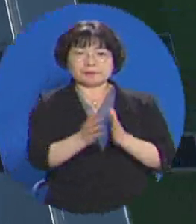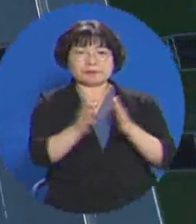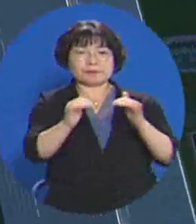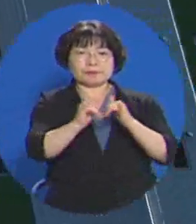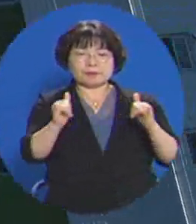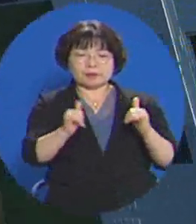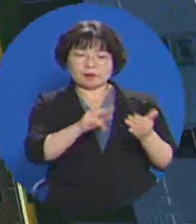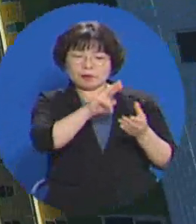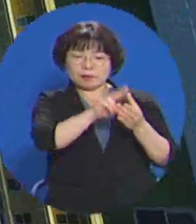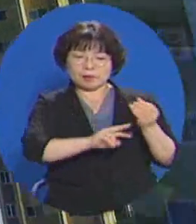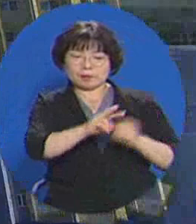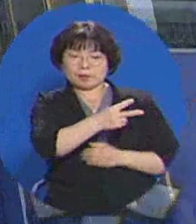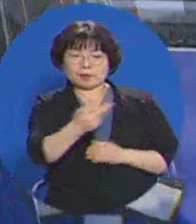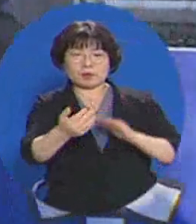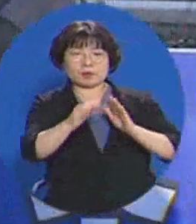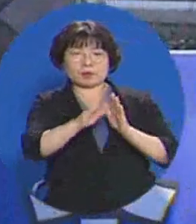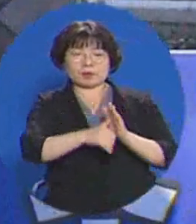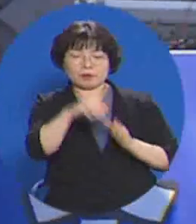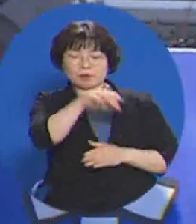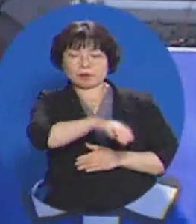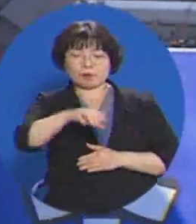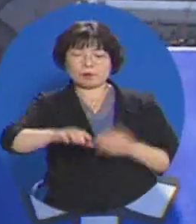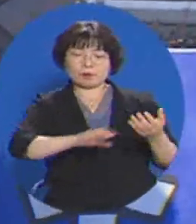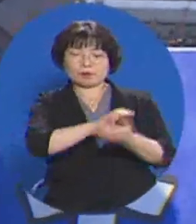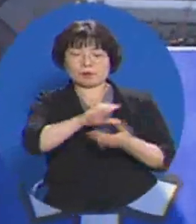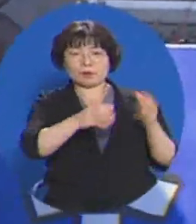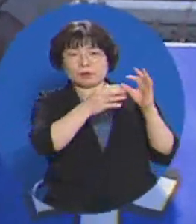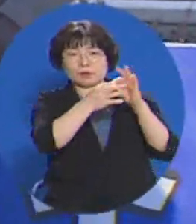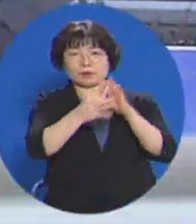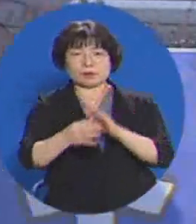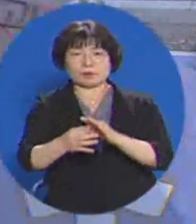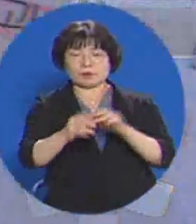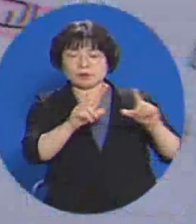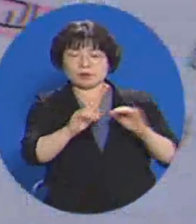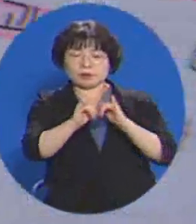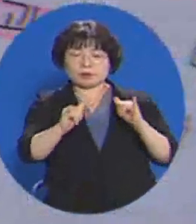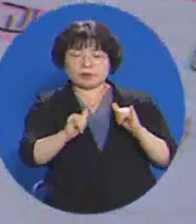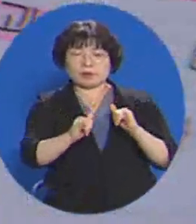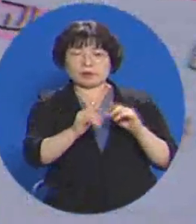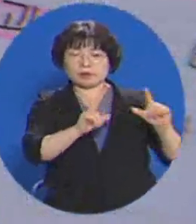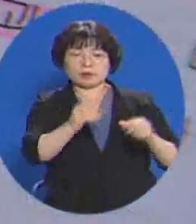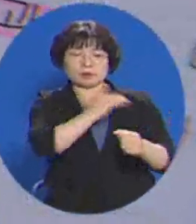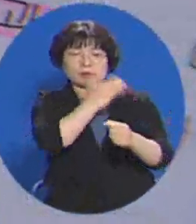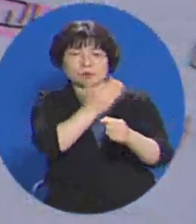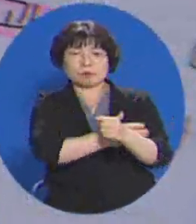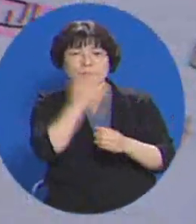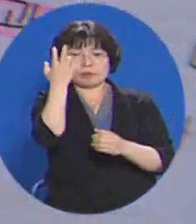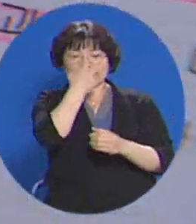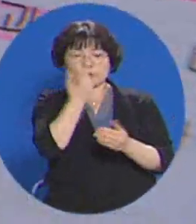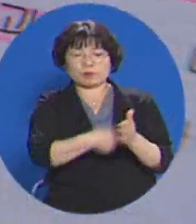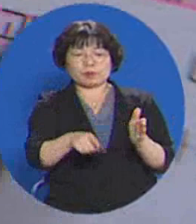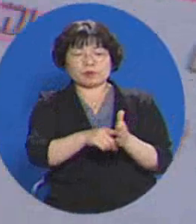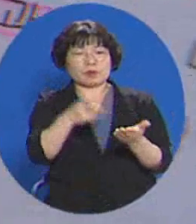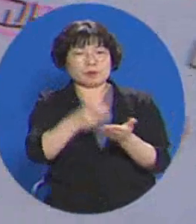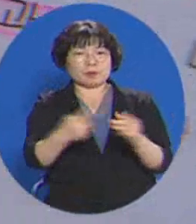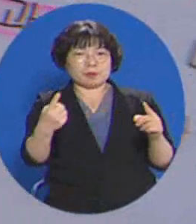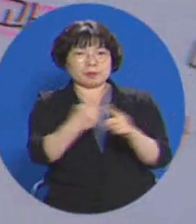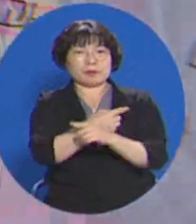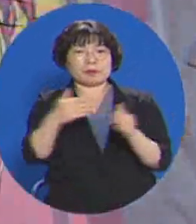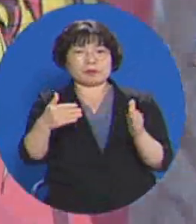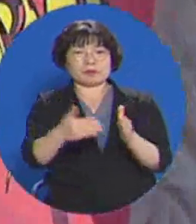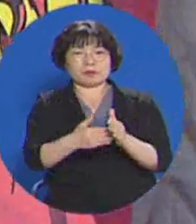주민들의 분양 전환 과정에서 곳곳에서 잡음이 잇따르자 주민들의 주거권 보호를 위해 법령까지